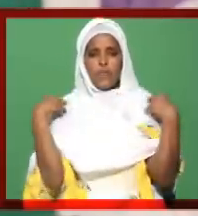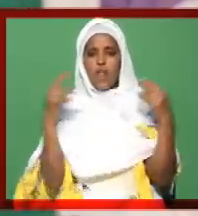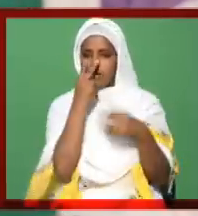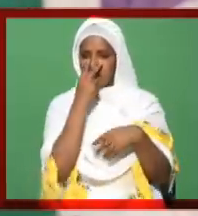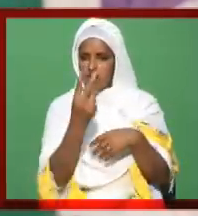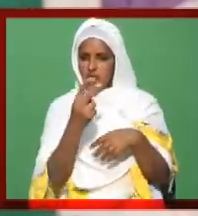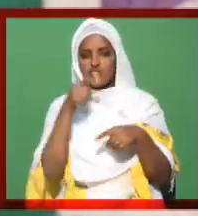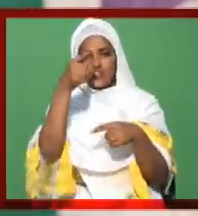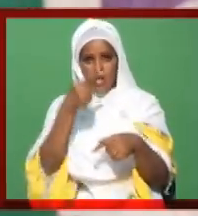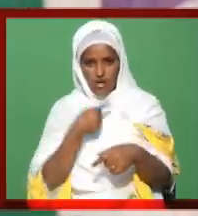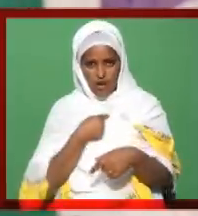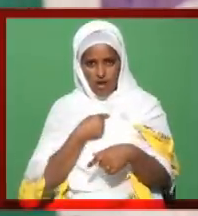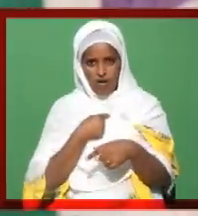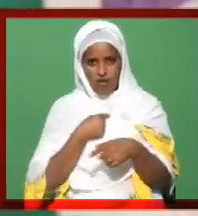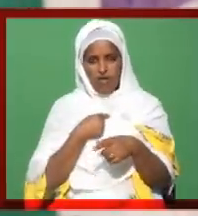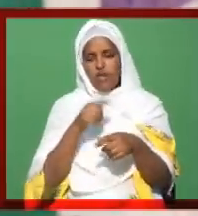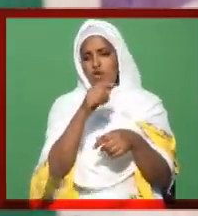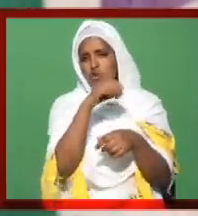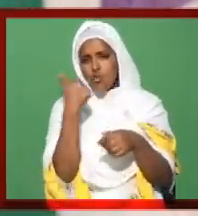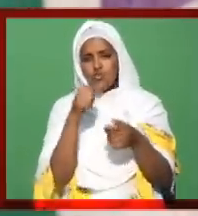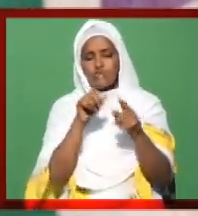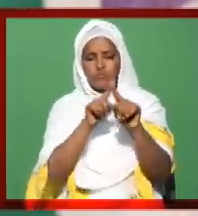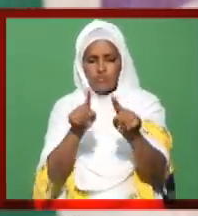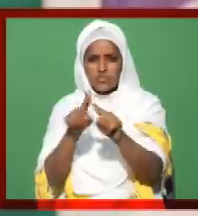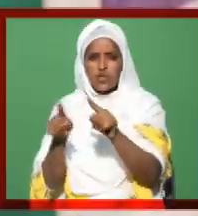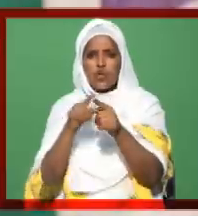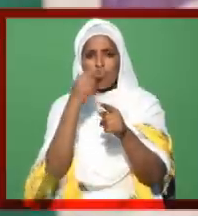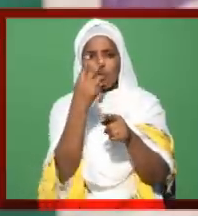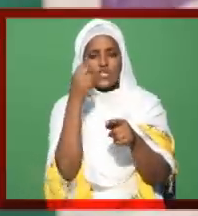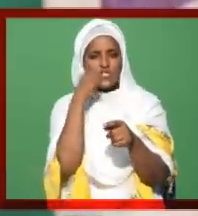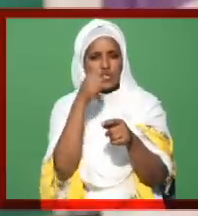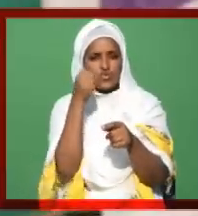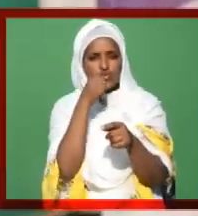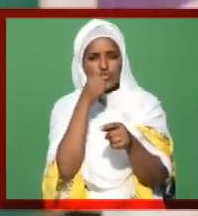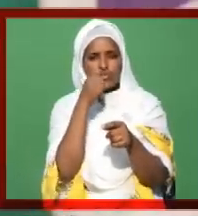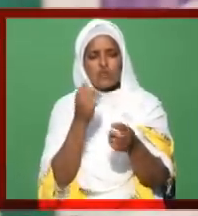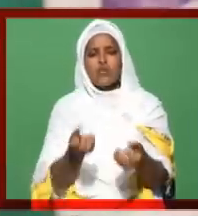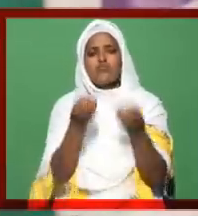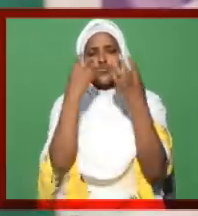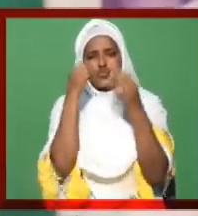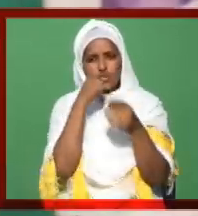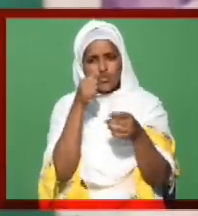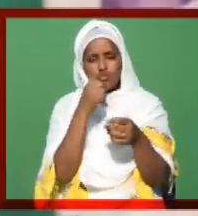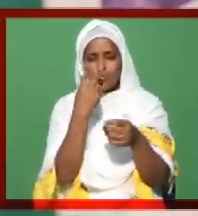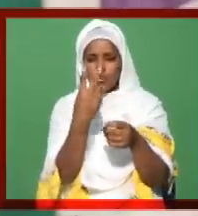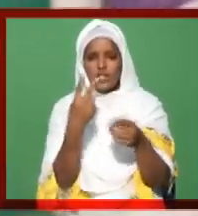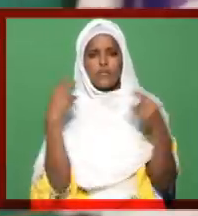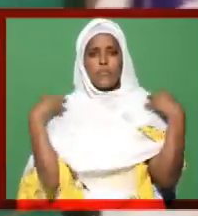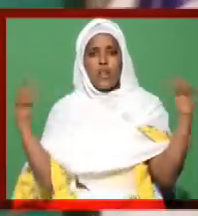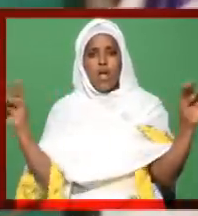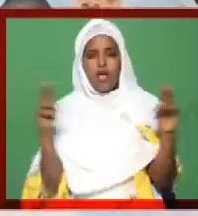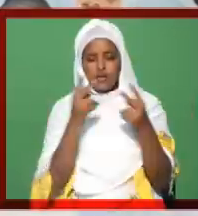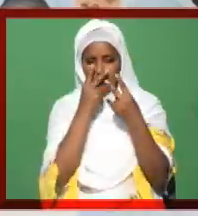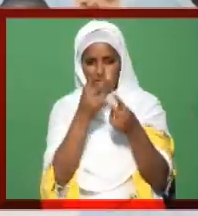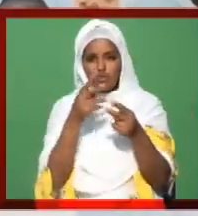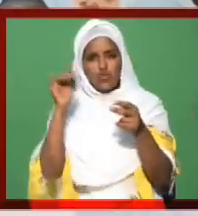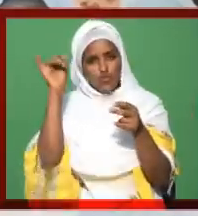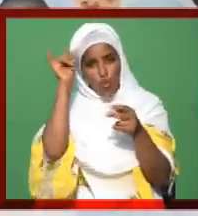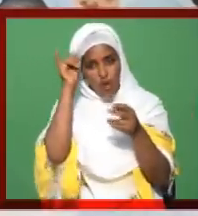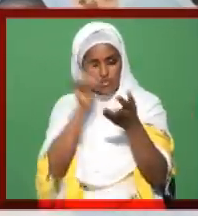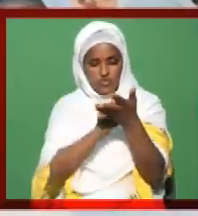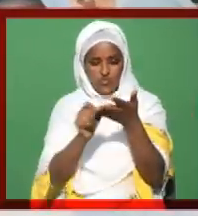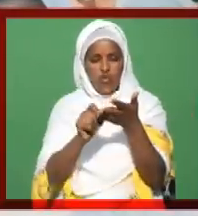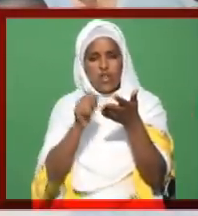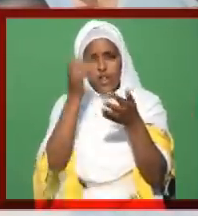عندايتش هينغرال ليلو تشم نديه تلاقيه خلاص سيتوش بزوس سيتوش خلاص ملك عندايو يوهانس فال